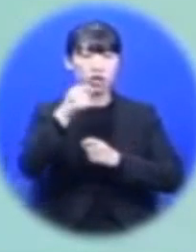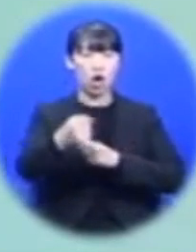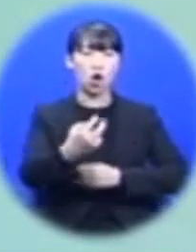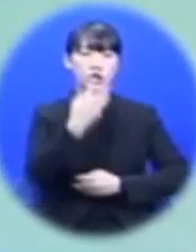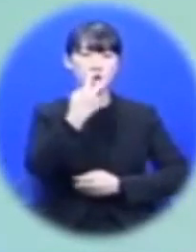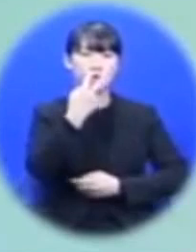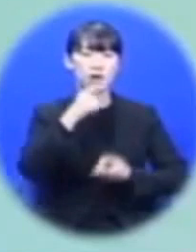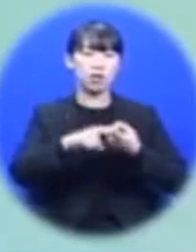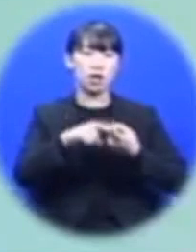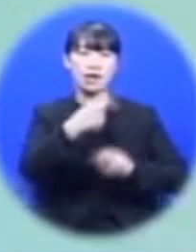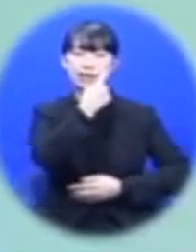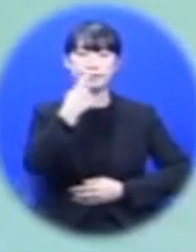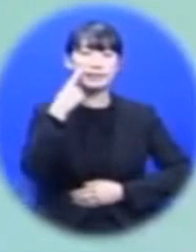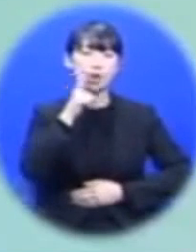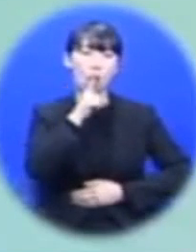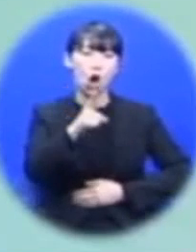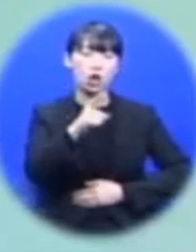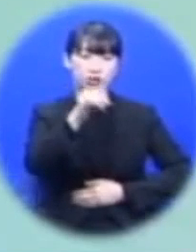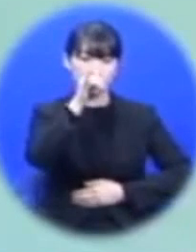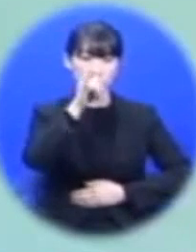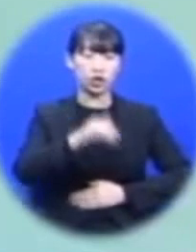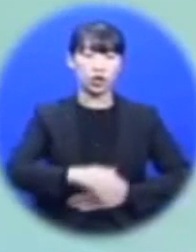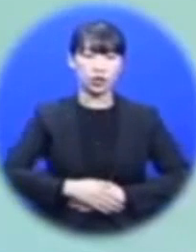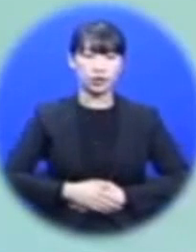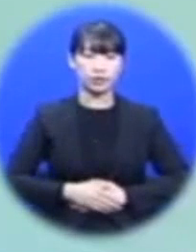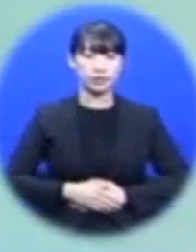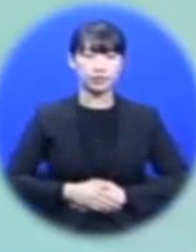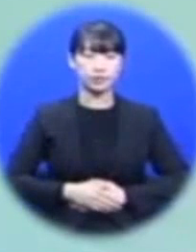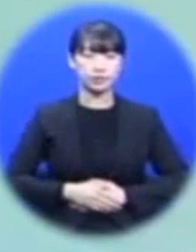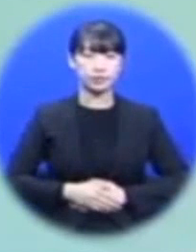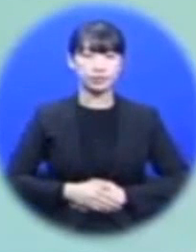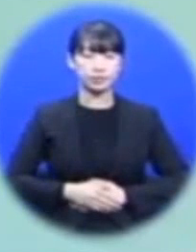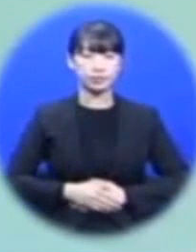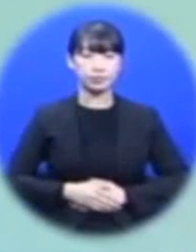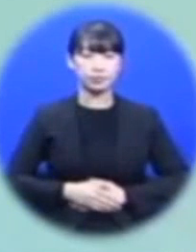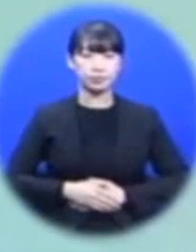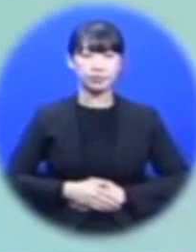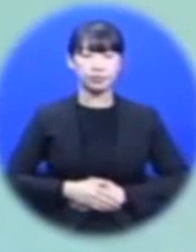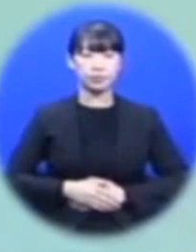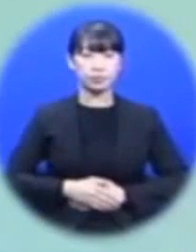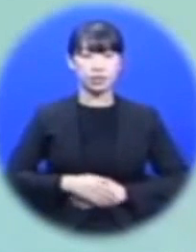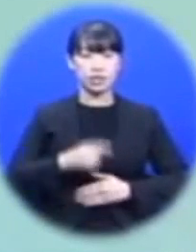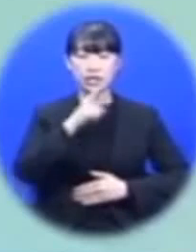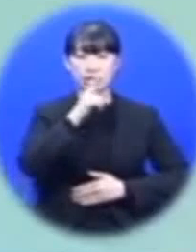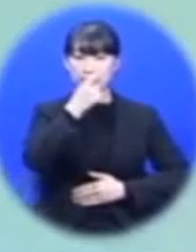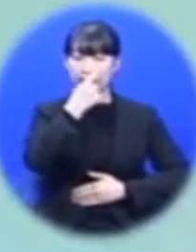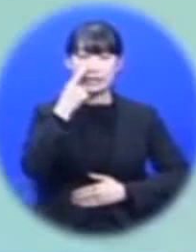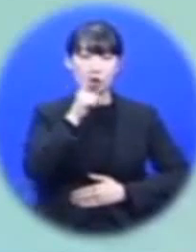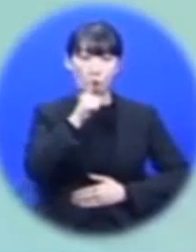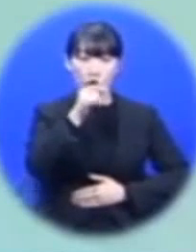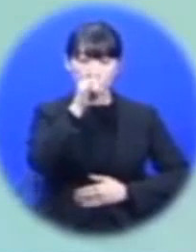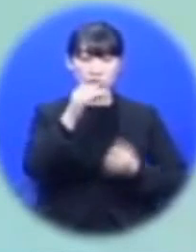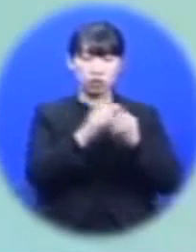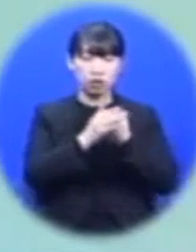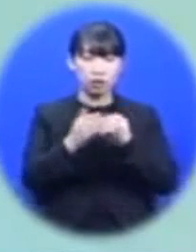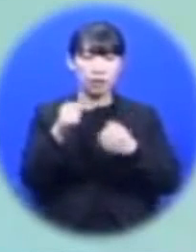증언이 있다니까요 여러분이 주님으로부터 그 증언을 들으세요 여러분 마음에서부터